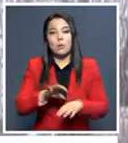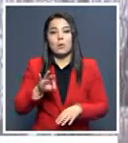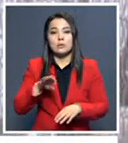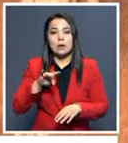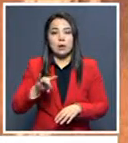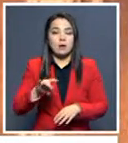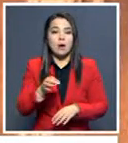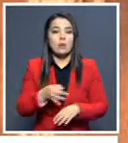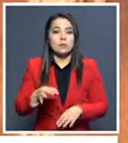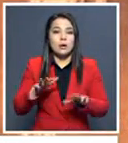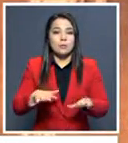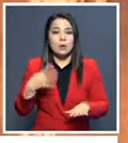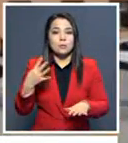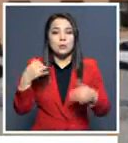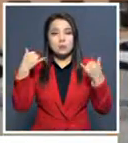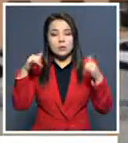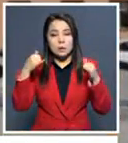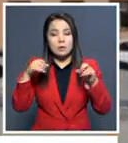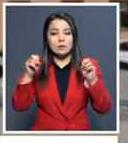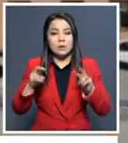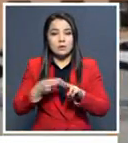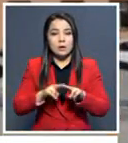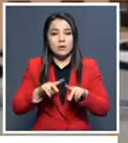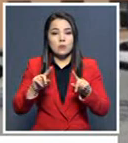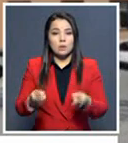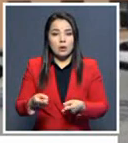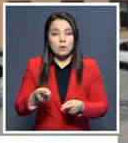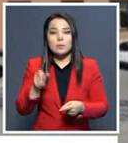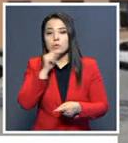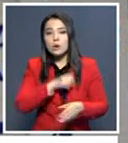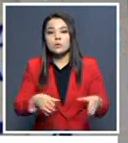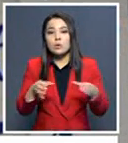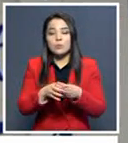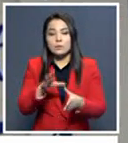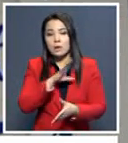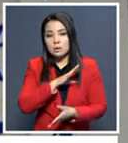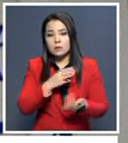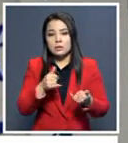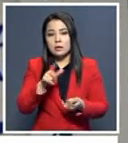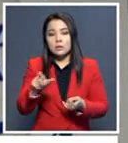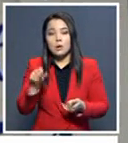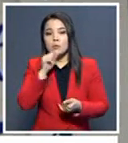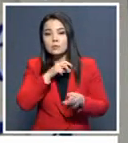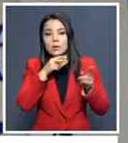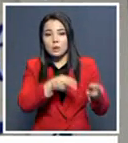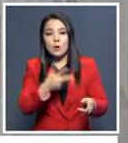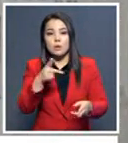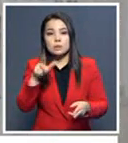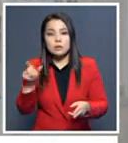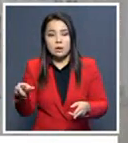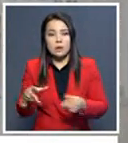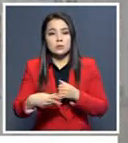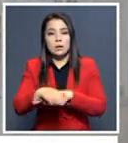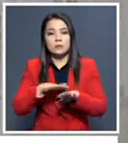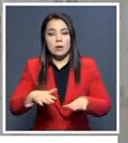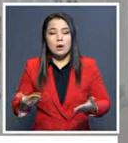ауданында жайылымнан 4 түлікті айдап әкетіп бара жатқан жерінен ұрылар тобы ұсталды. Барымташылардың үшеуі де жергілікті жердің азаматтары